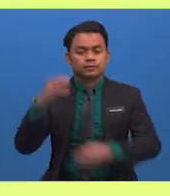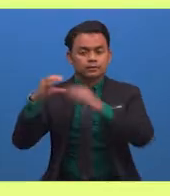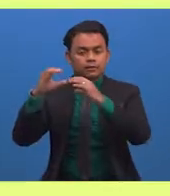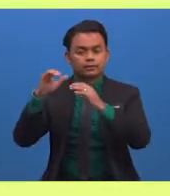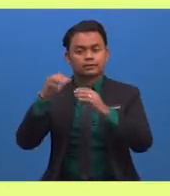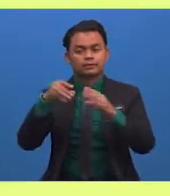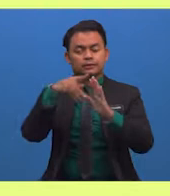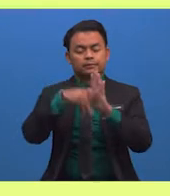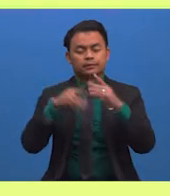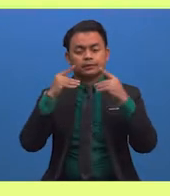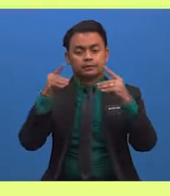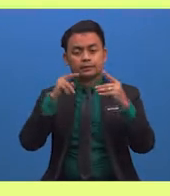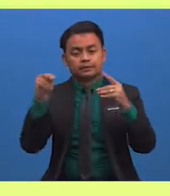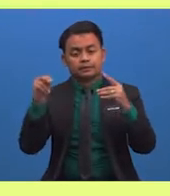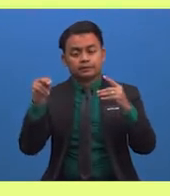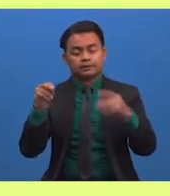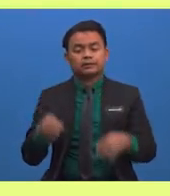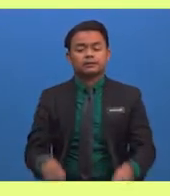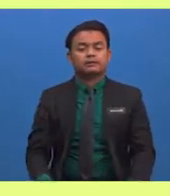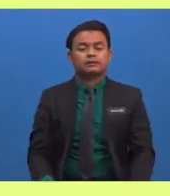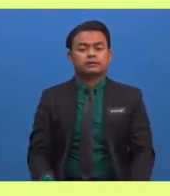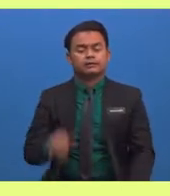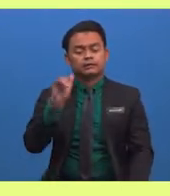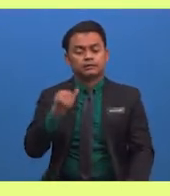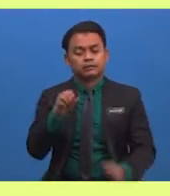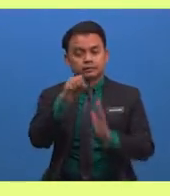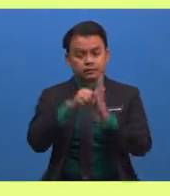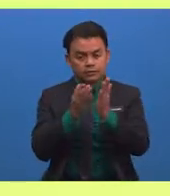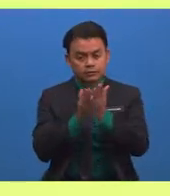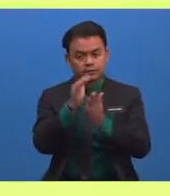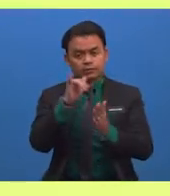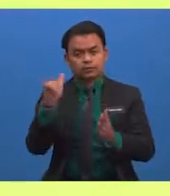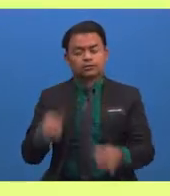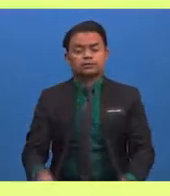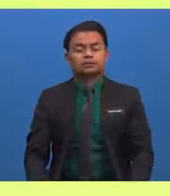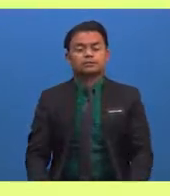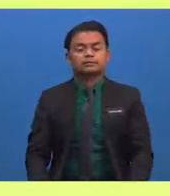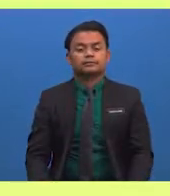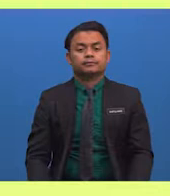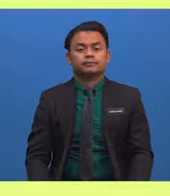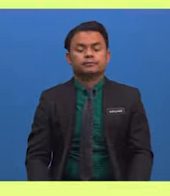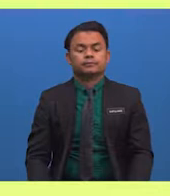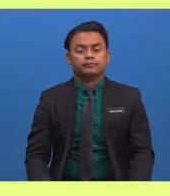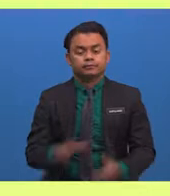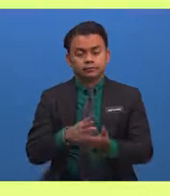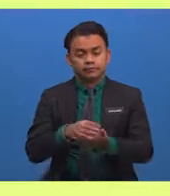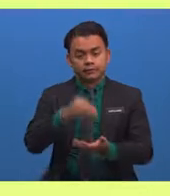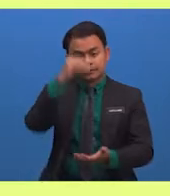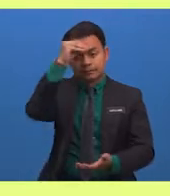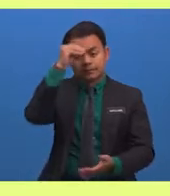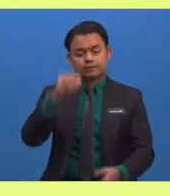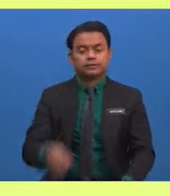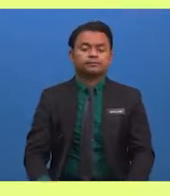Ciri-ciri pendidikan pada zaman Abbasiyah seterusnya ialah bidang pengajian.